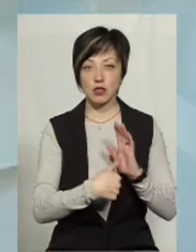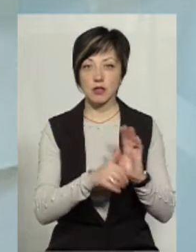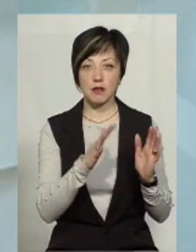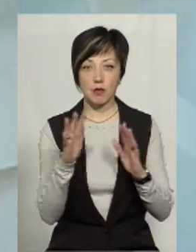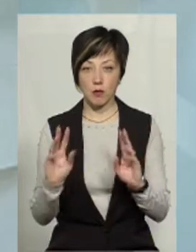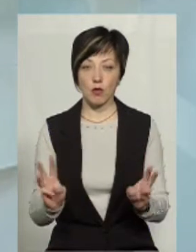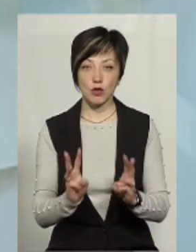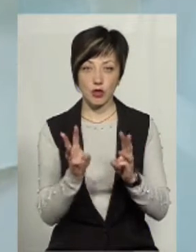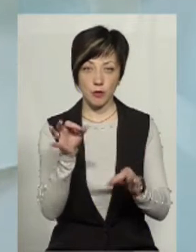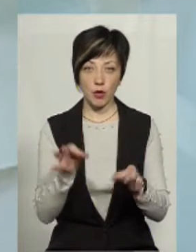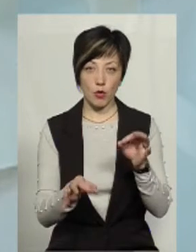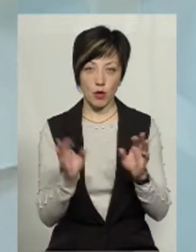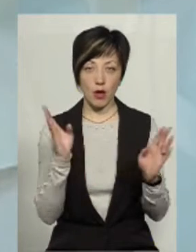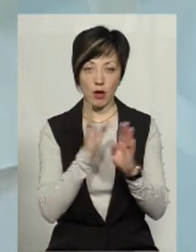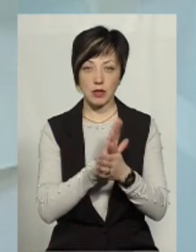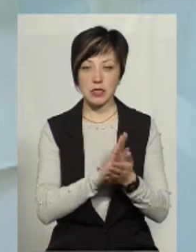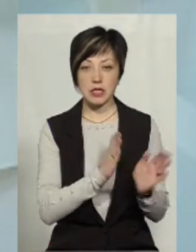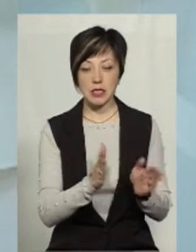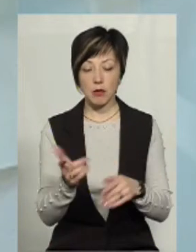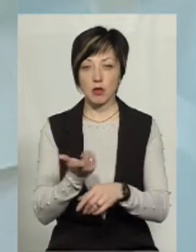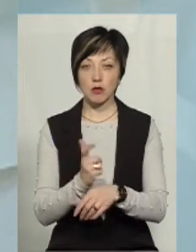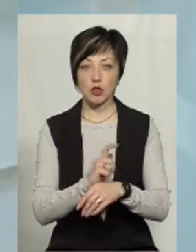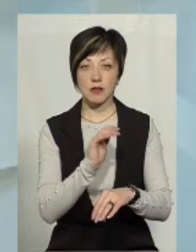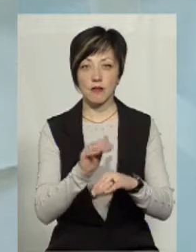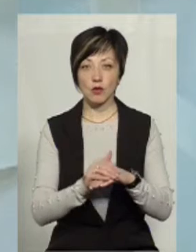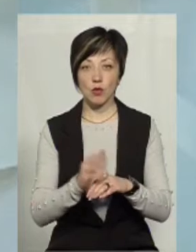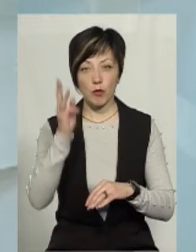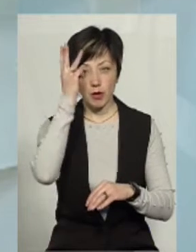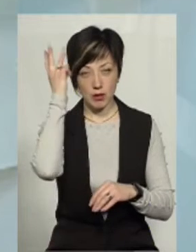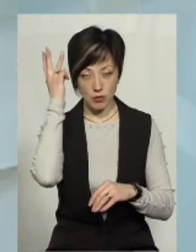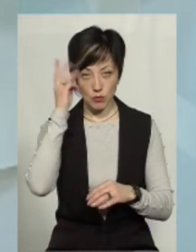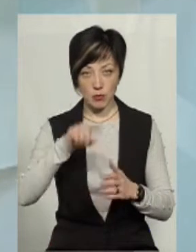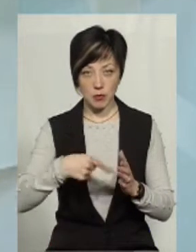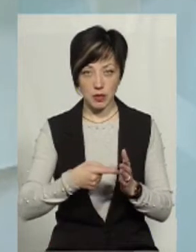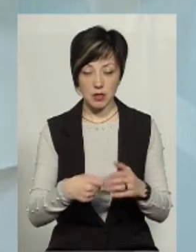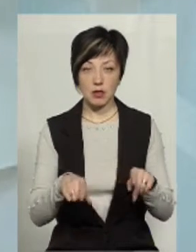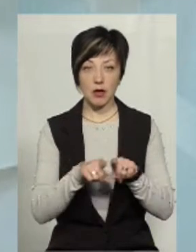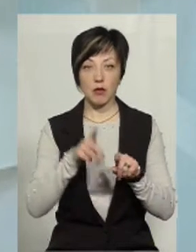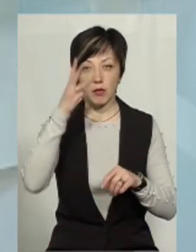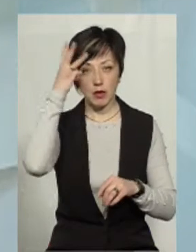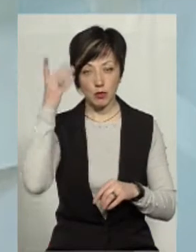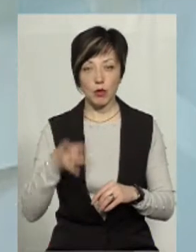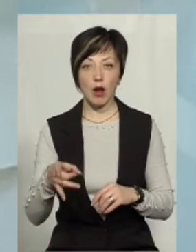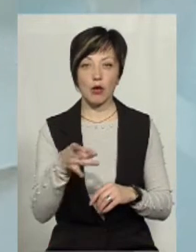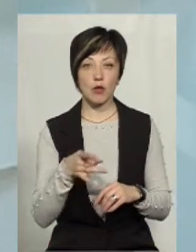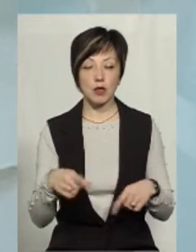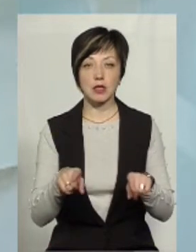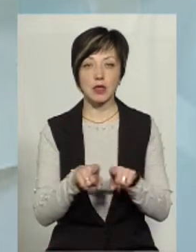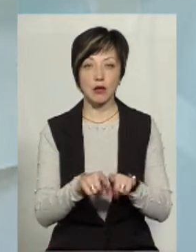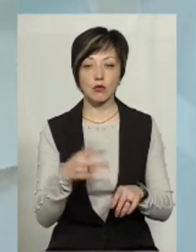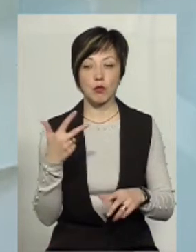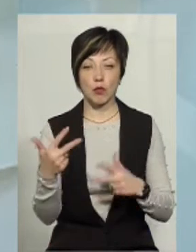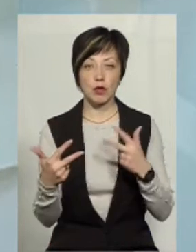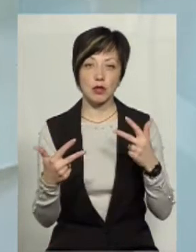пожеж в природних екосистемах. Найбільша їх кількість зафіксована в обласному центрі в місті Хмельницькому, так і в Хмельницькому районі. І також